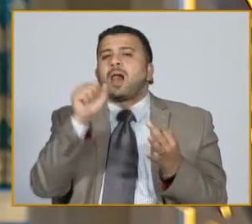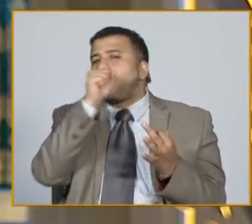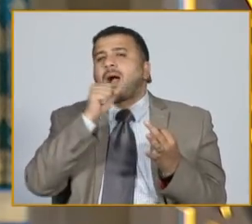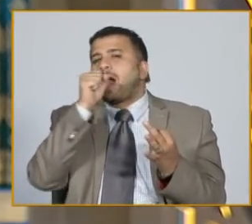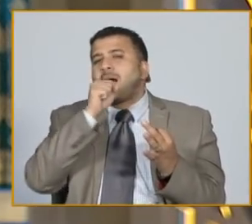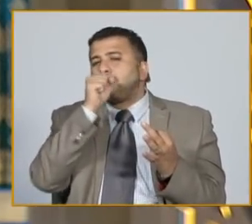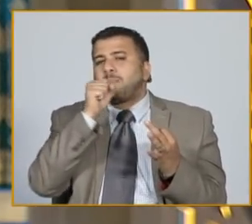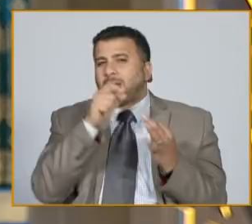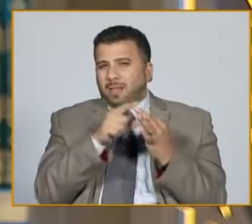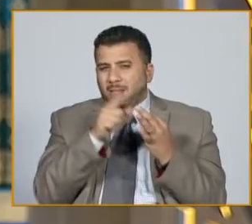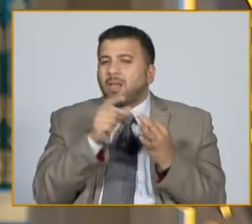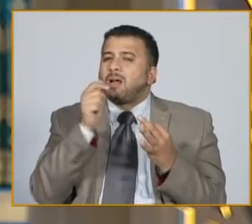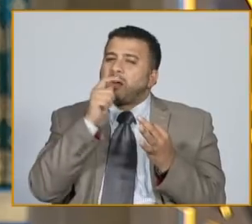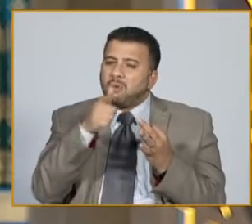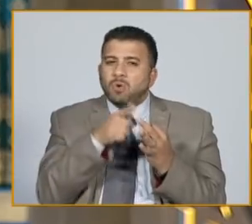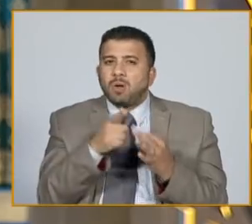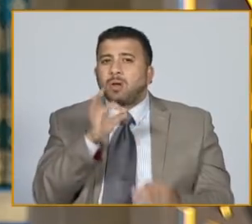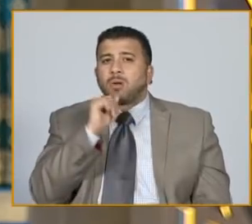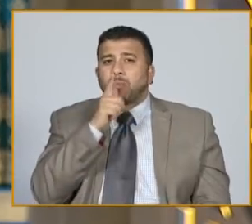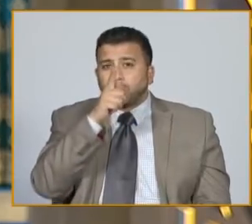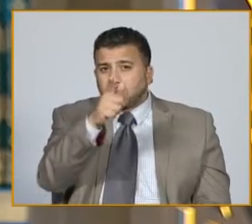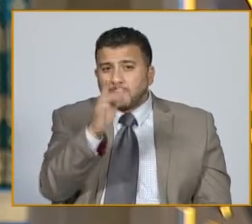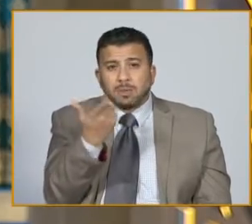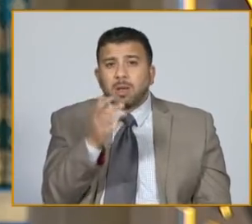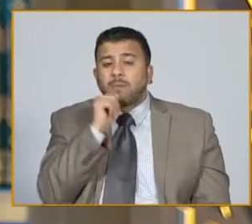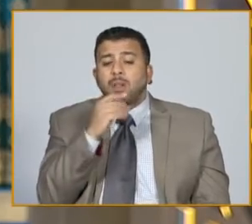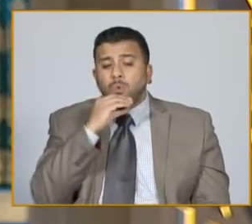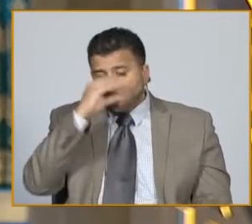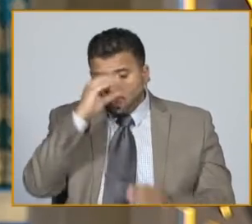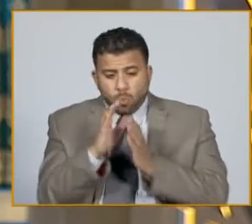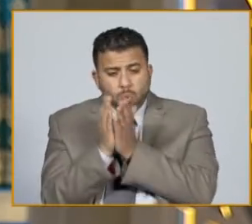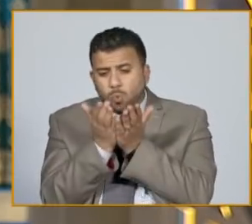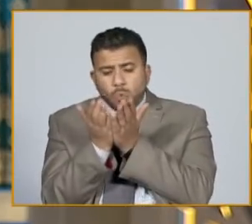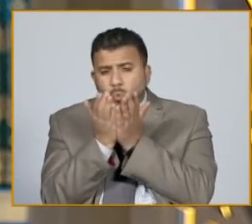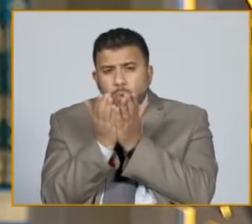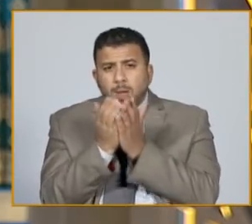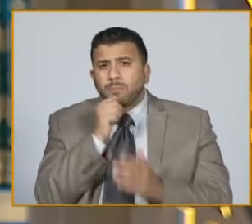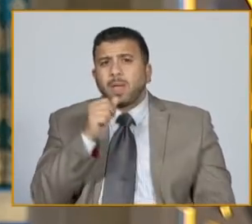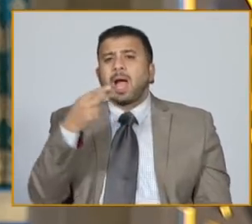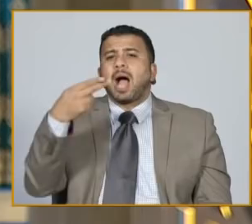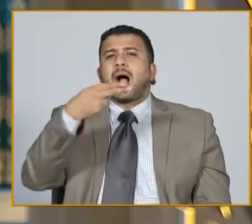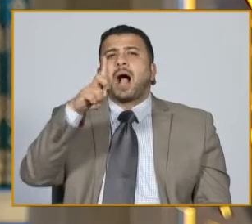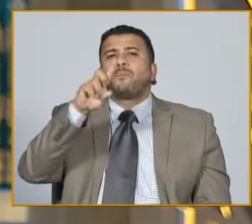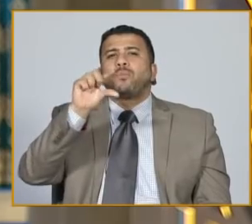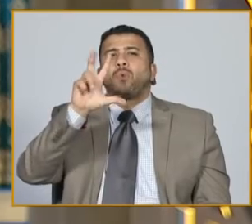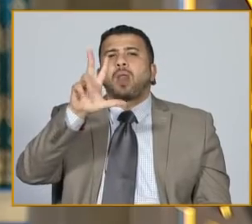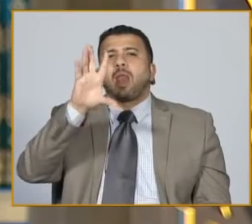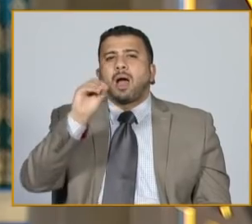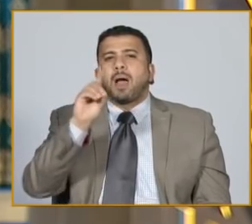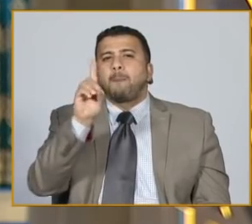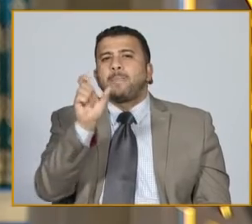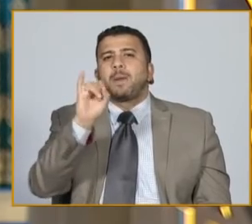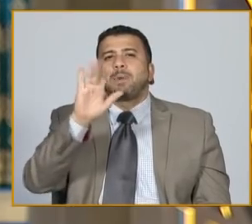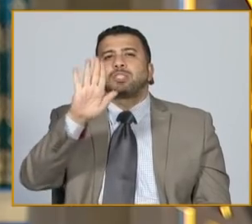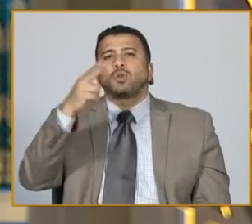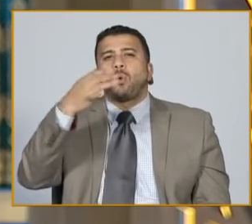أنه قال اقرأوا القرآن بقراءة ابن أم عبد، وابن أم عبد هو عبد الله بن مسعود. فالنبي عليه الصلاة والسلام